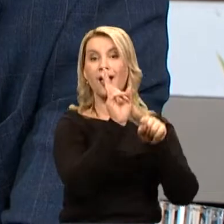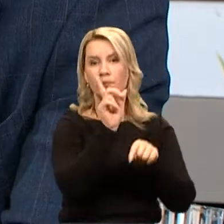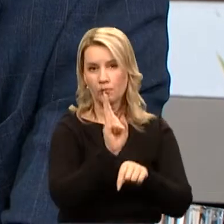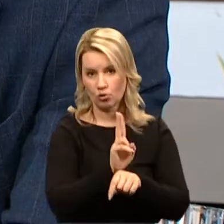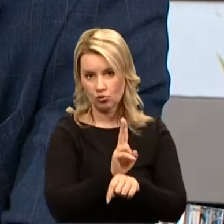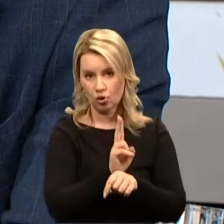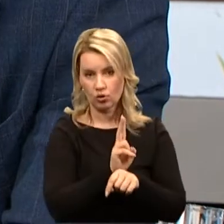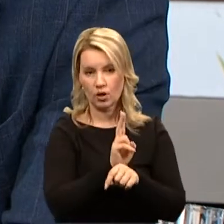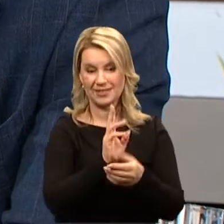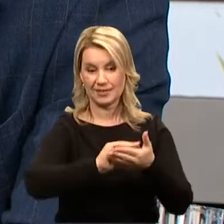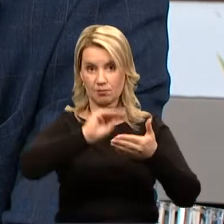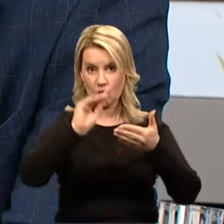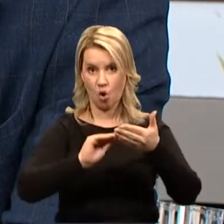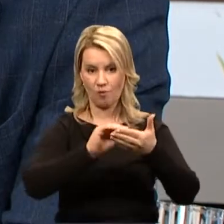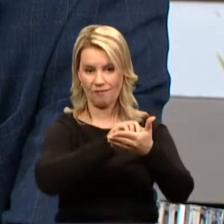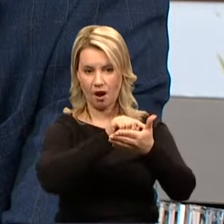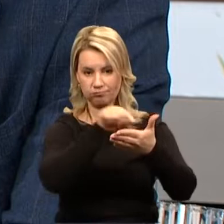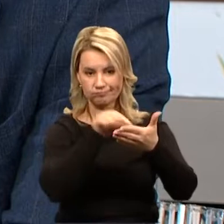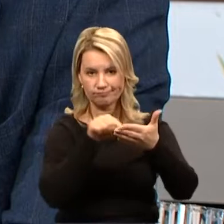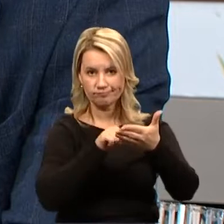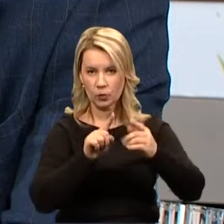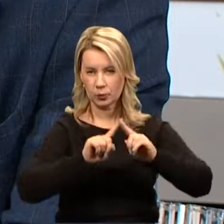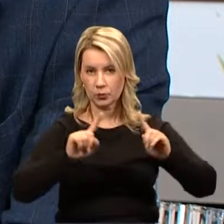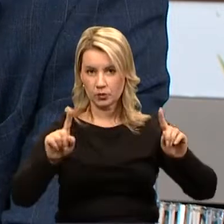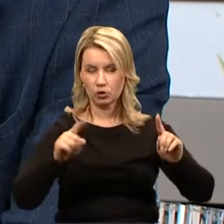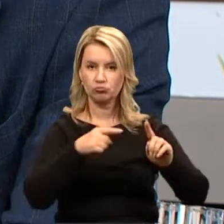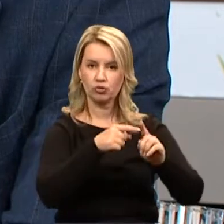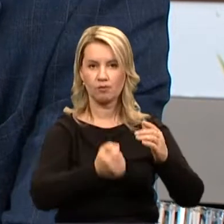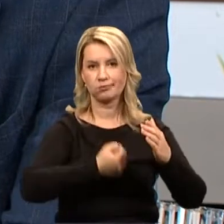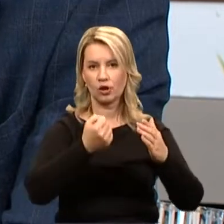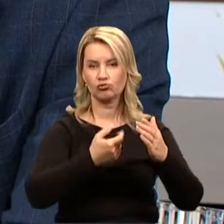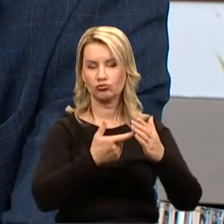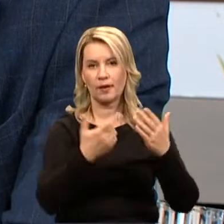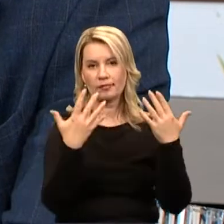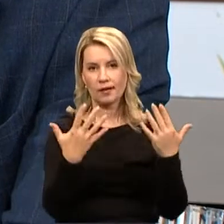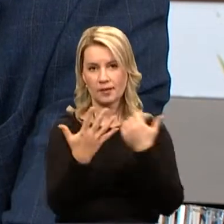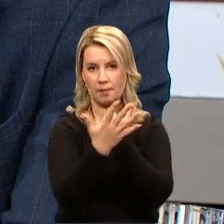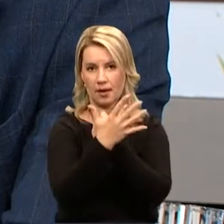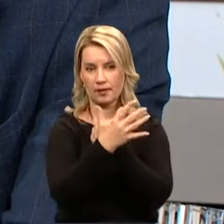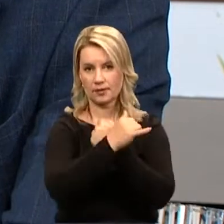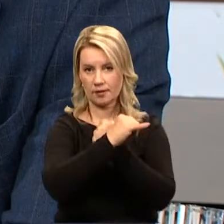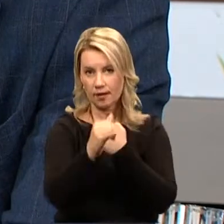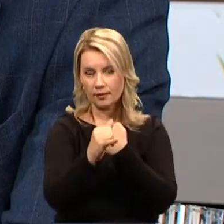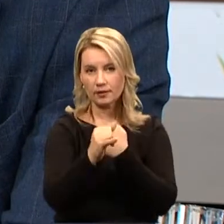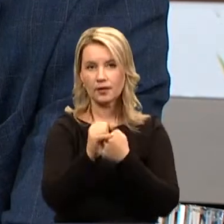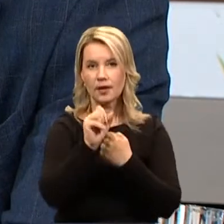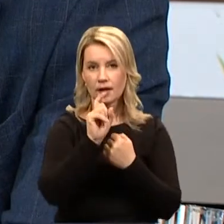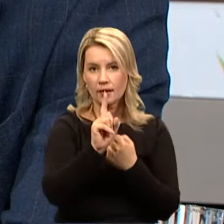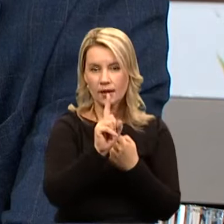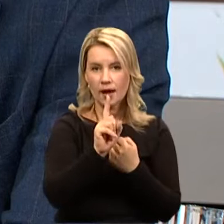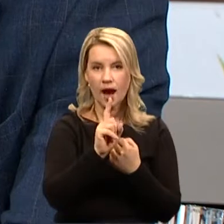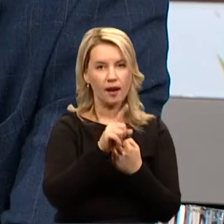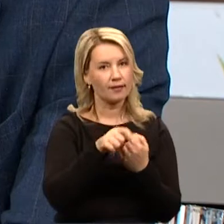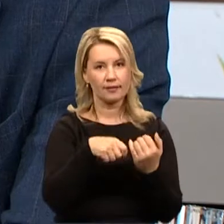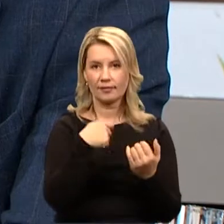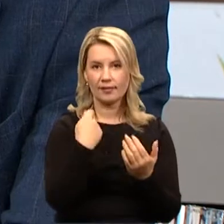těch pojistných smluv, protože pokud ta pojistná smlouva běží 10-15 let, tak z největší pravděpodobnosti